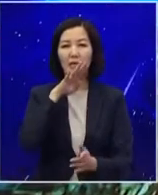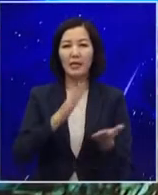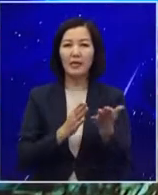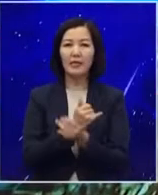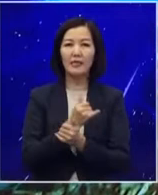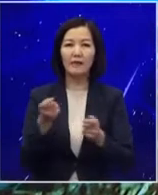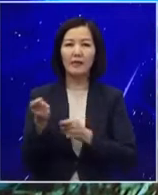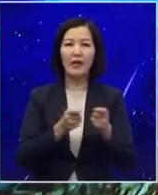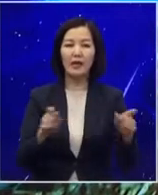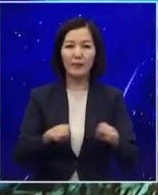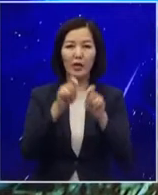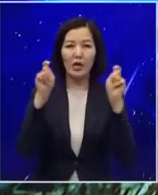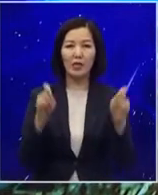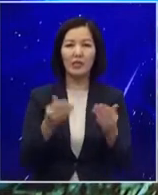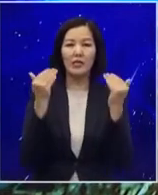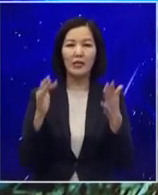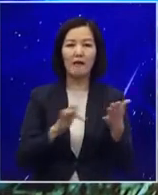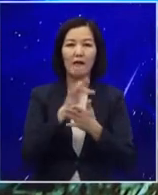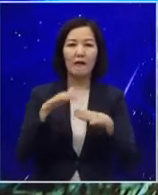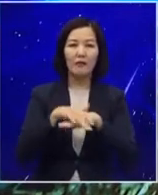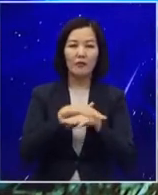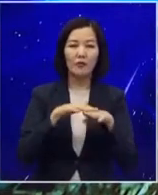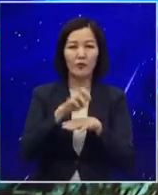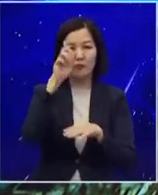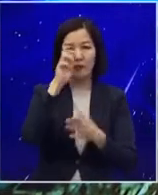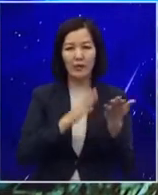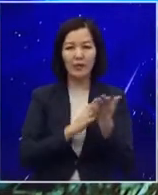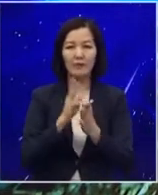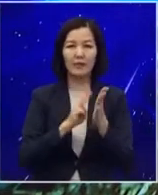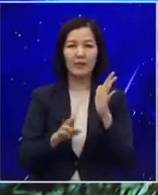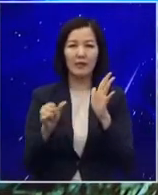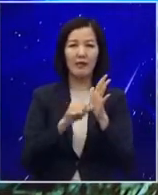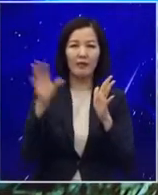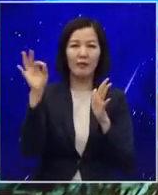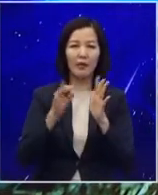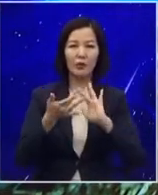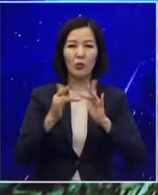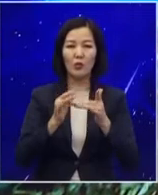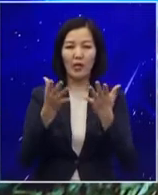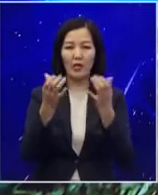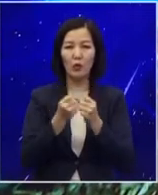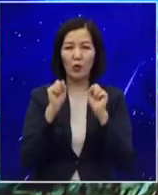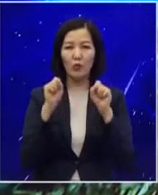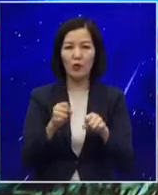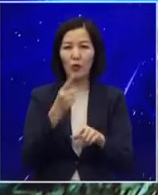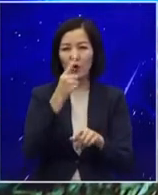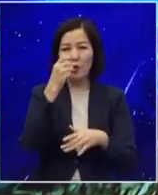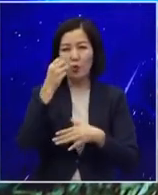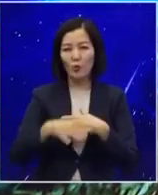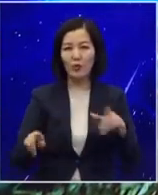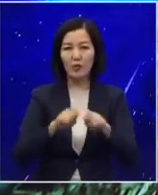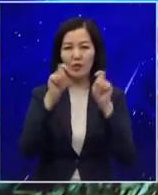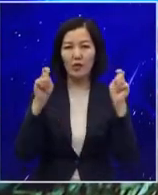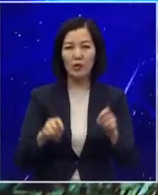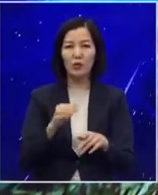Текелде сервистік әкімдік ашылды. Енді шаһар тұрғындары мемлекеттік қызметтің 86%-ын онлайн алады. Орталықтың